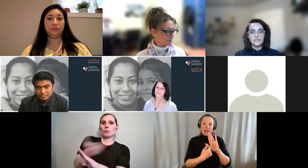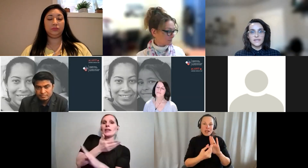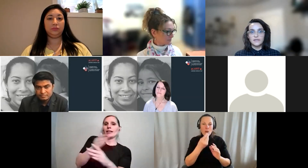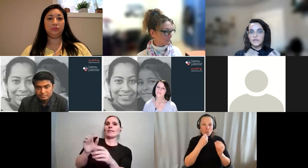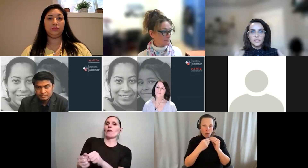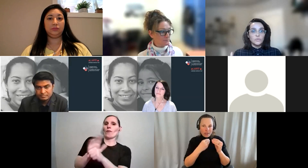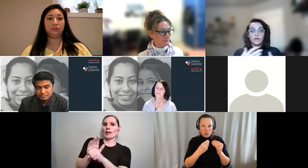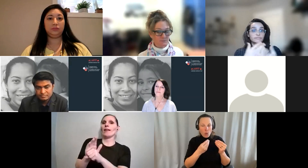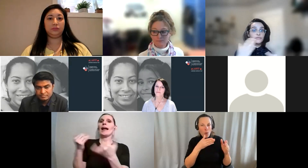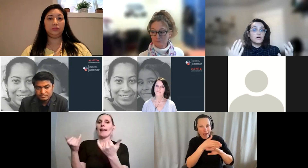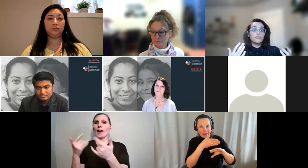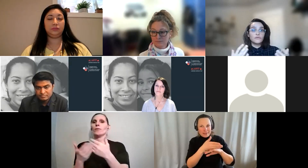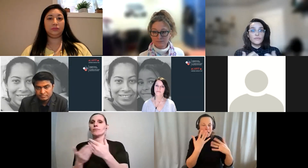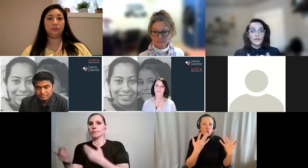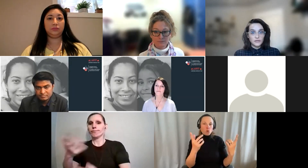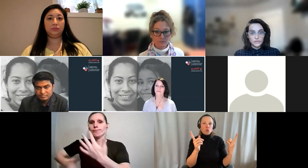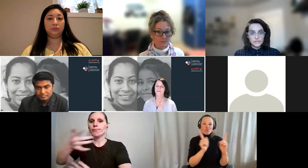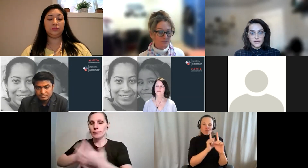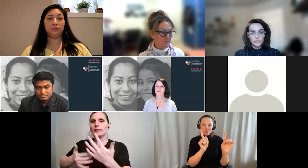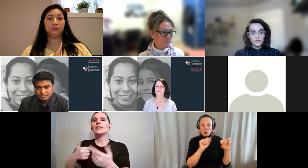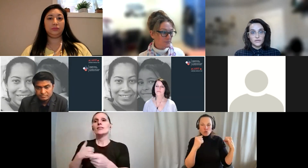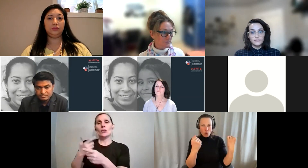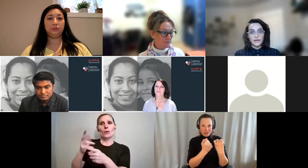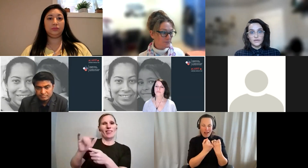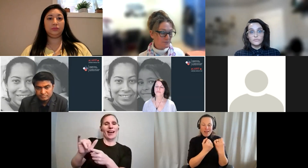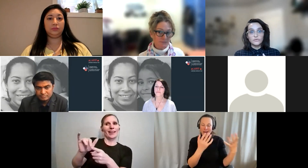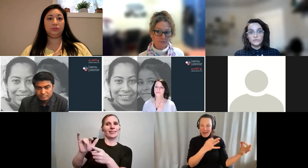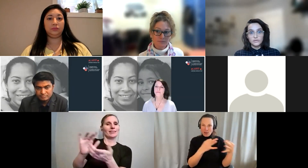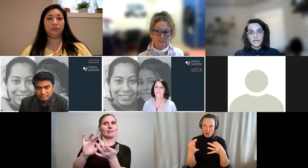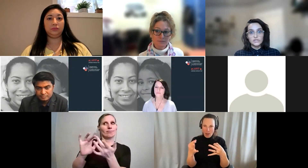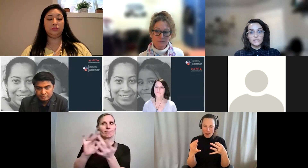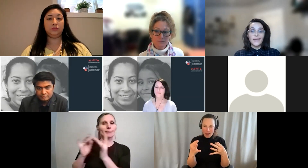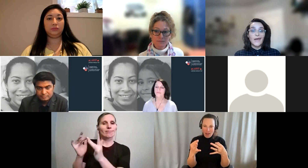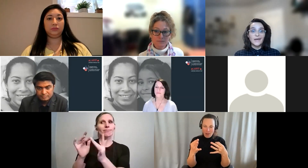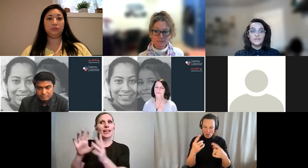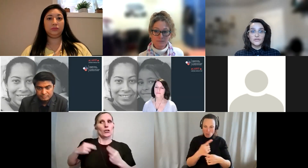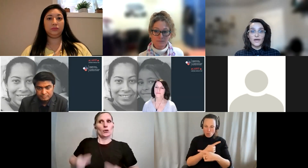base régulière. Et soudainement, ont été coupés de cette communauté de